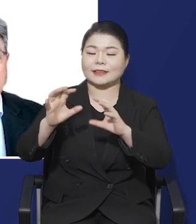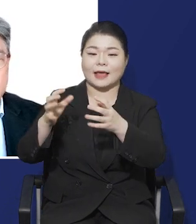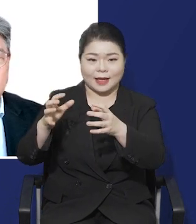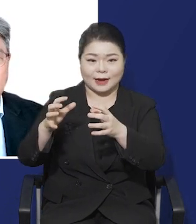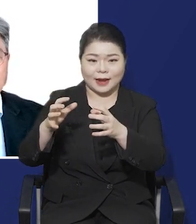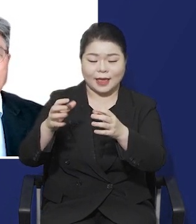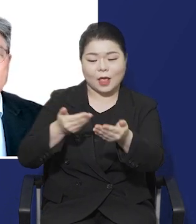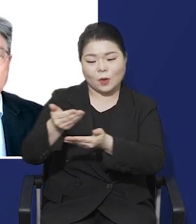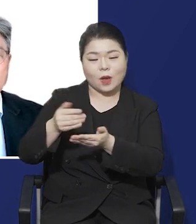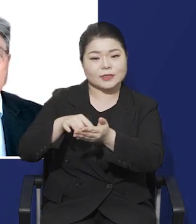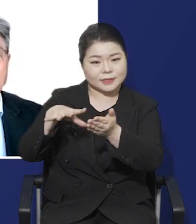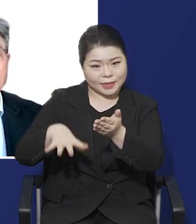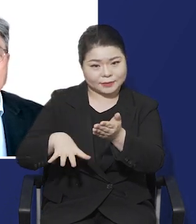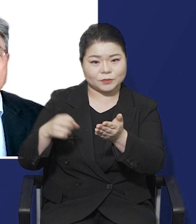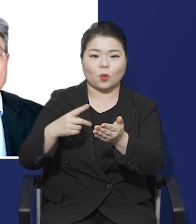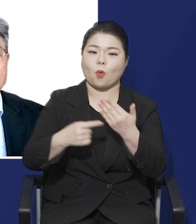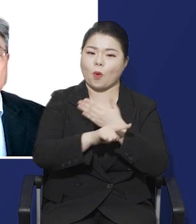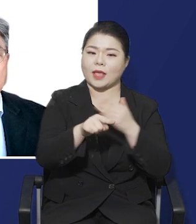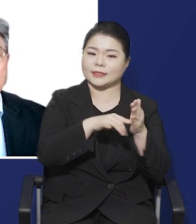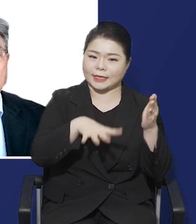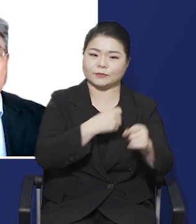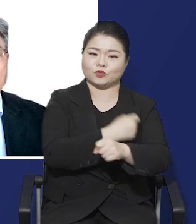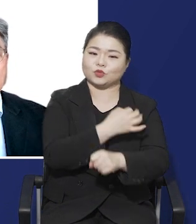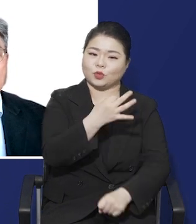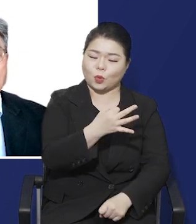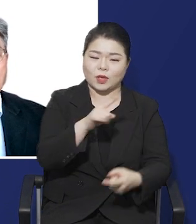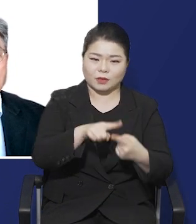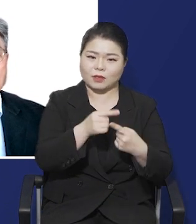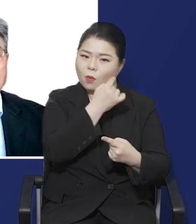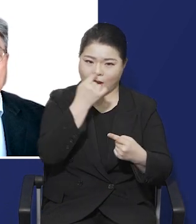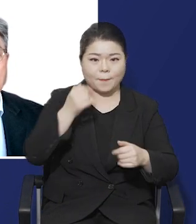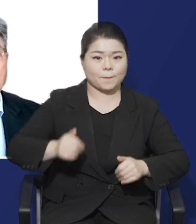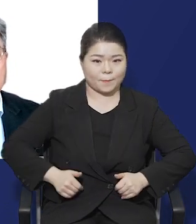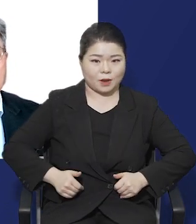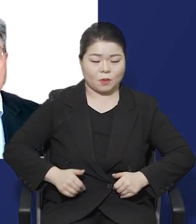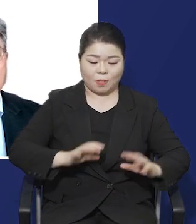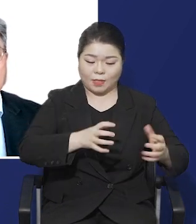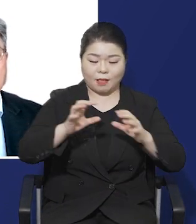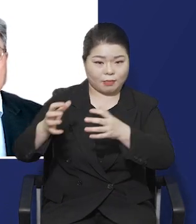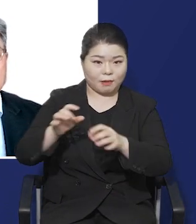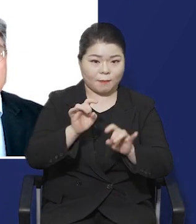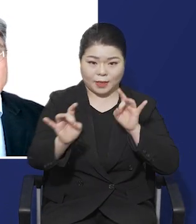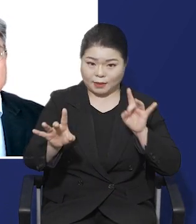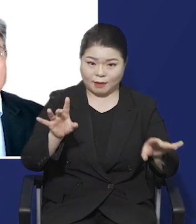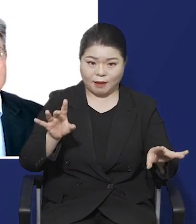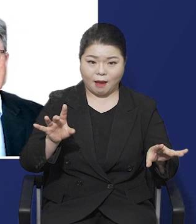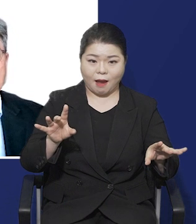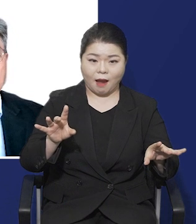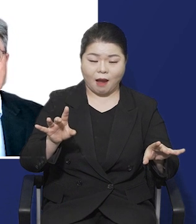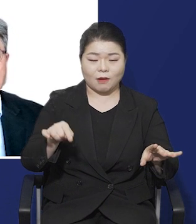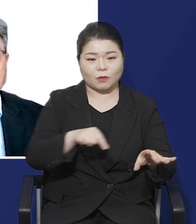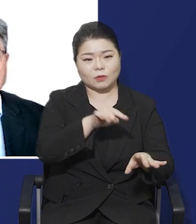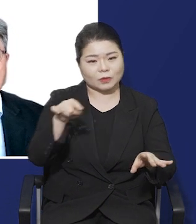국가의 관세, 그리고 세금, 수수료 등을 파악을 해야 하며 나라마다 세관 절차가